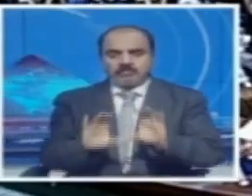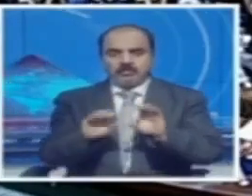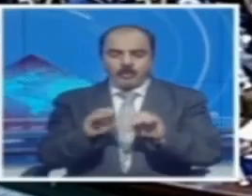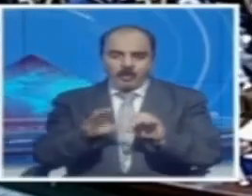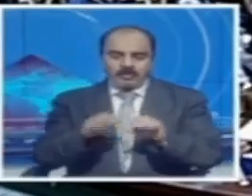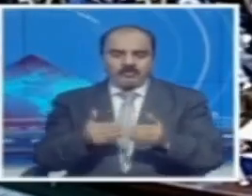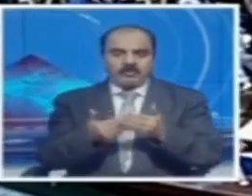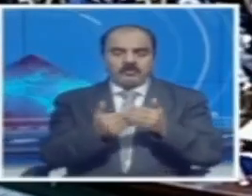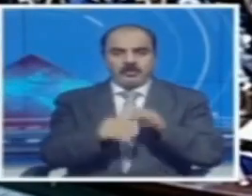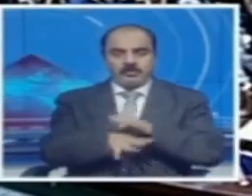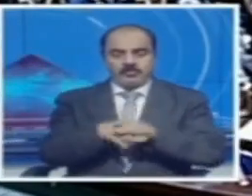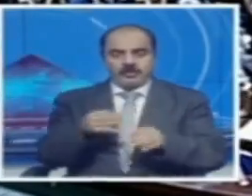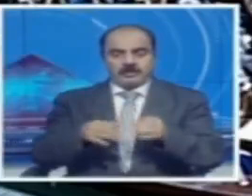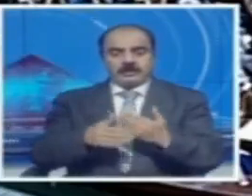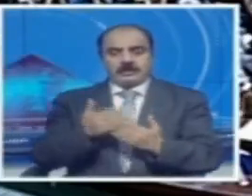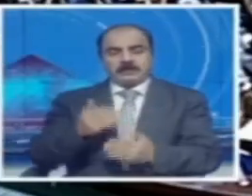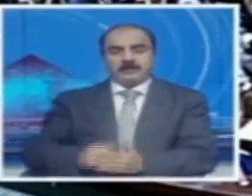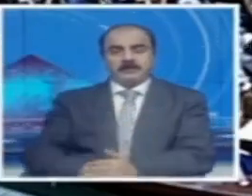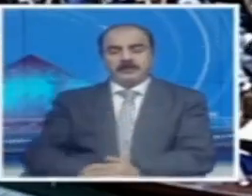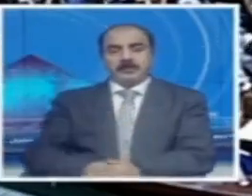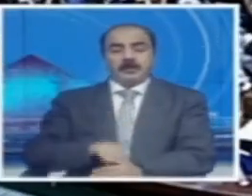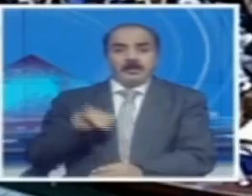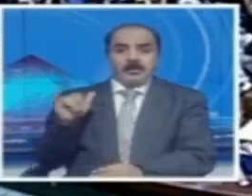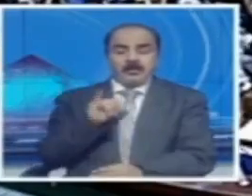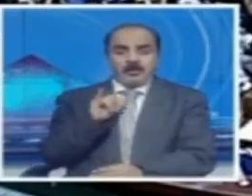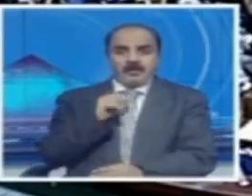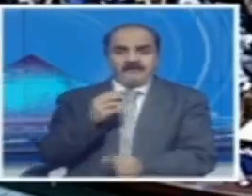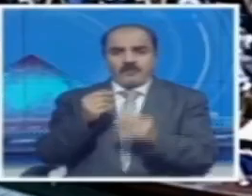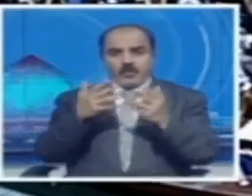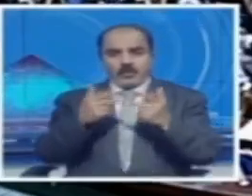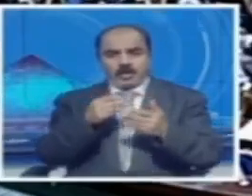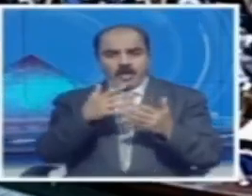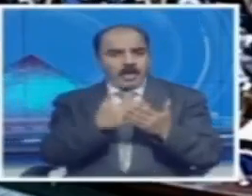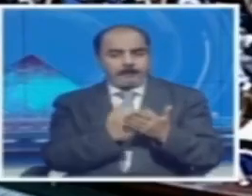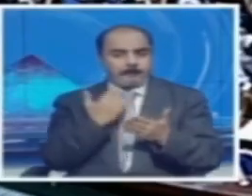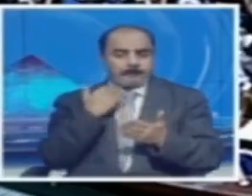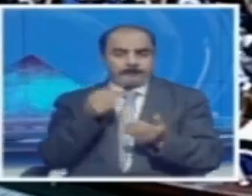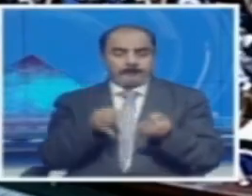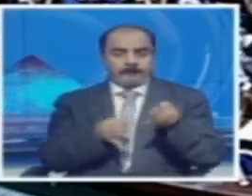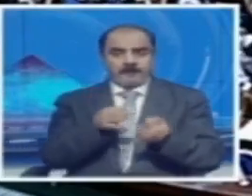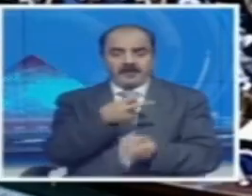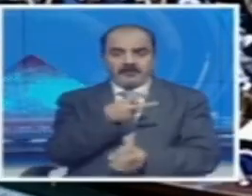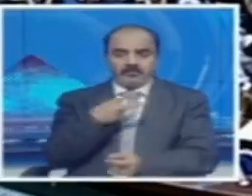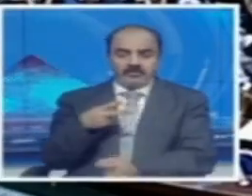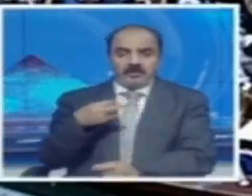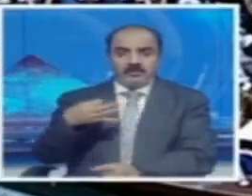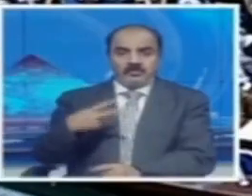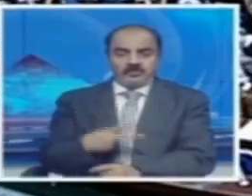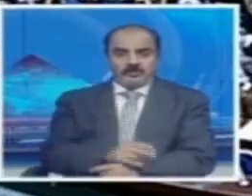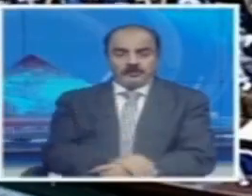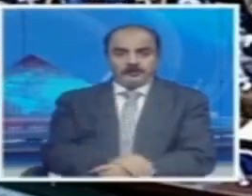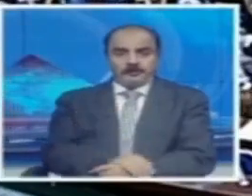المتوسط لمشروع الموازنة. أهم المؤشرات المالية الإجمالية لموازنة العام المالي